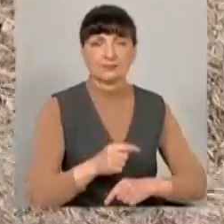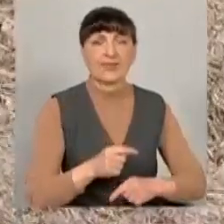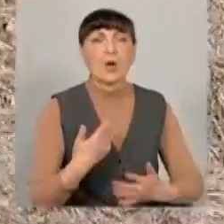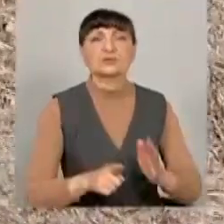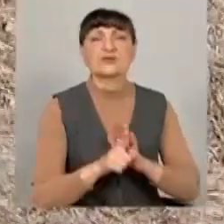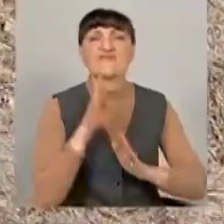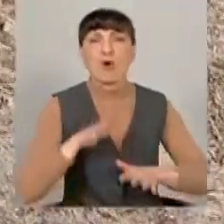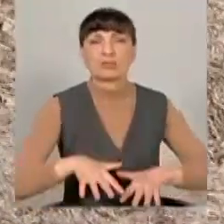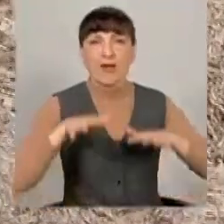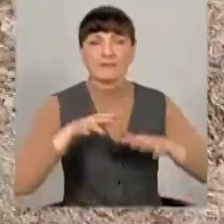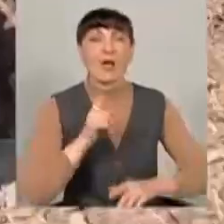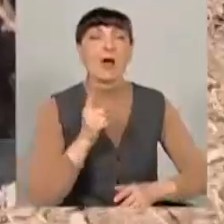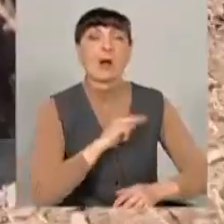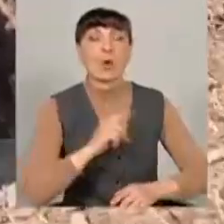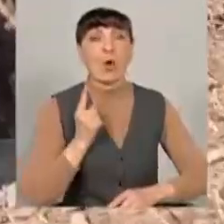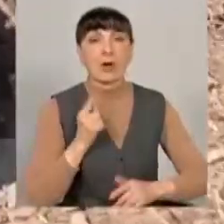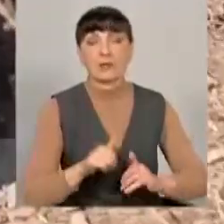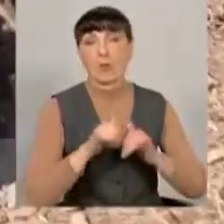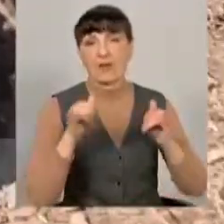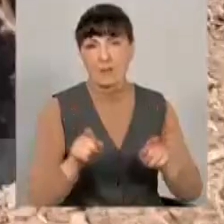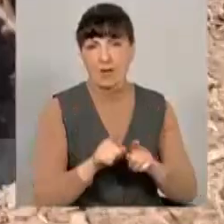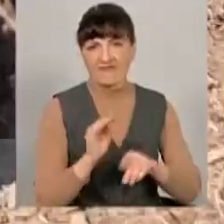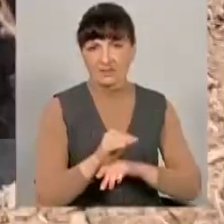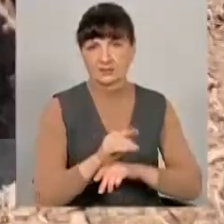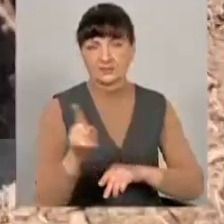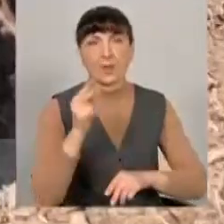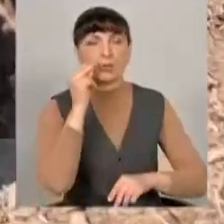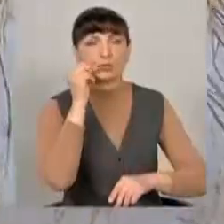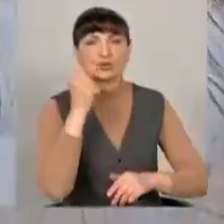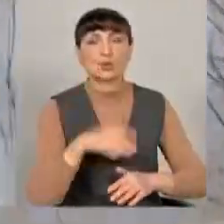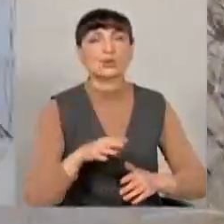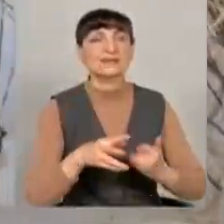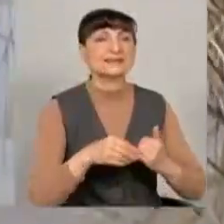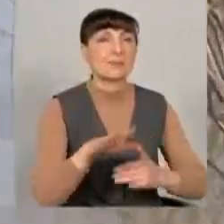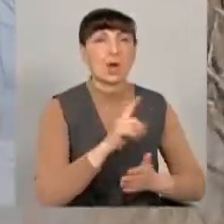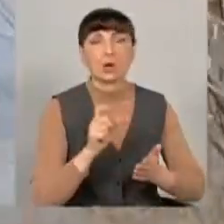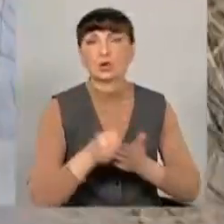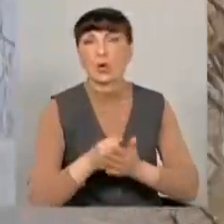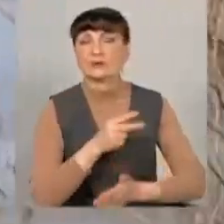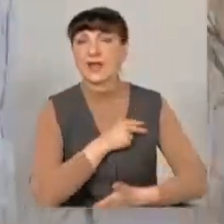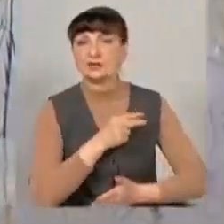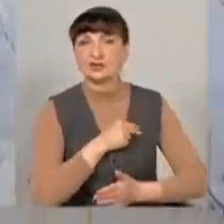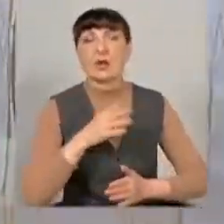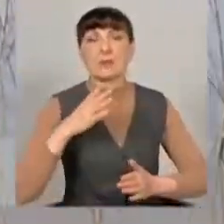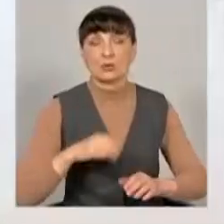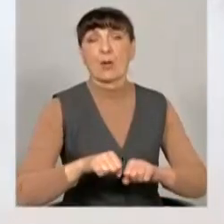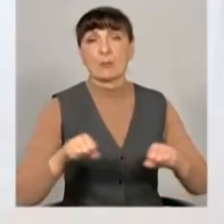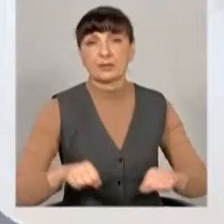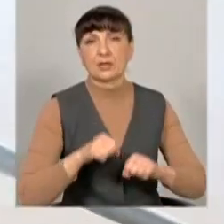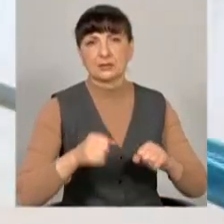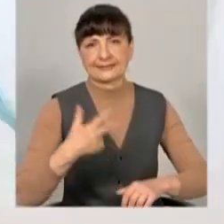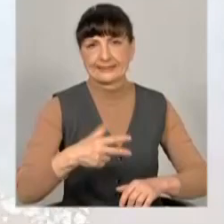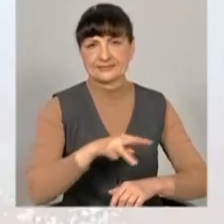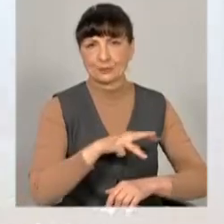приходом большой воды работа у охранников тоже прибавилась. Антону Лебедеву от суши до территории ближайшего дачного сообщества приходится плыть почти